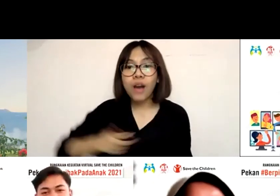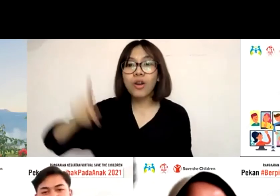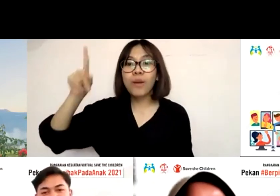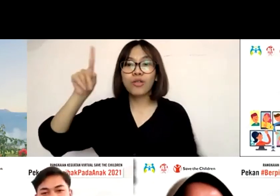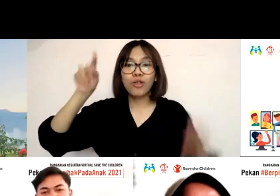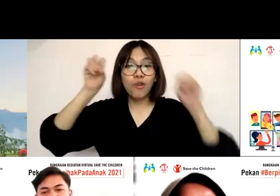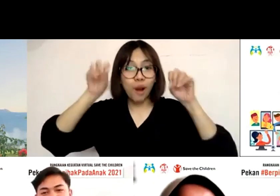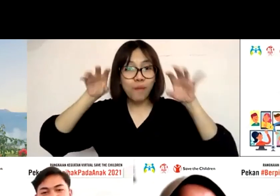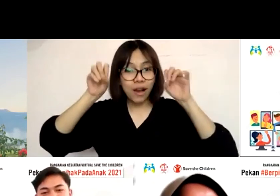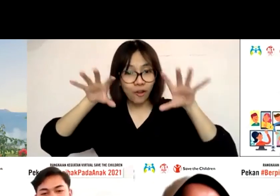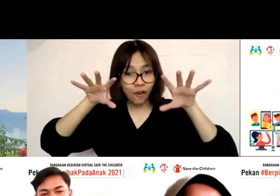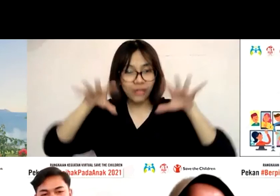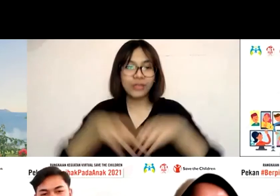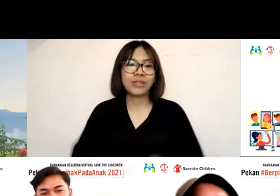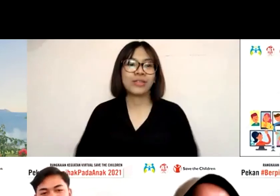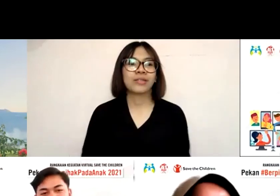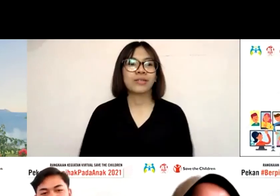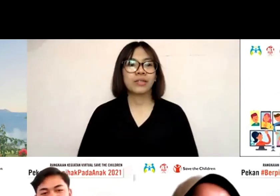Waalaikumsalam warahmatullahi